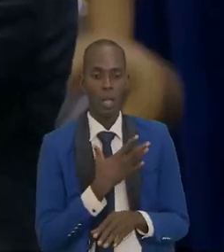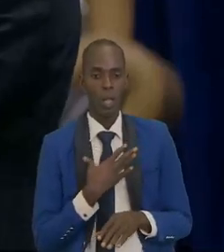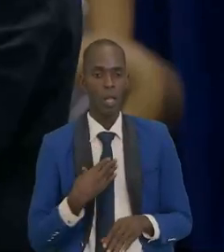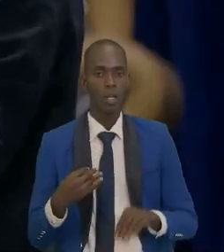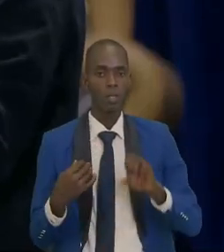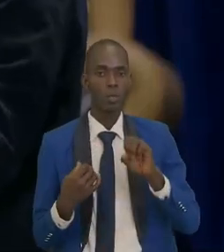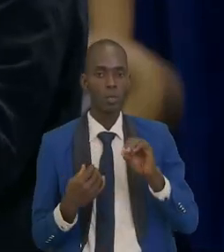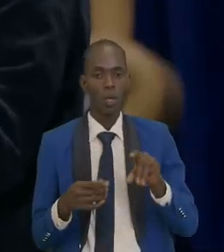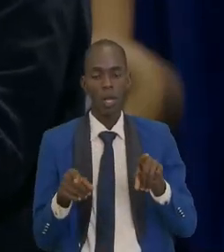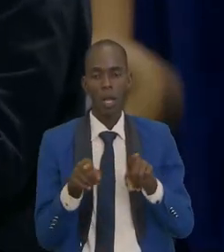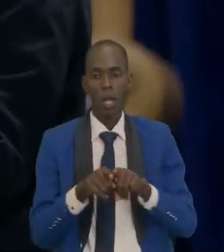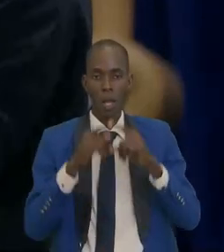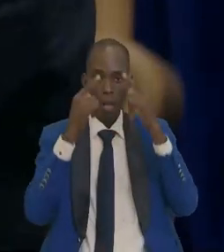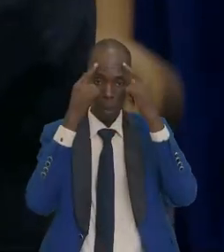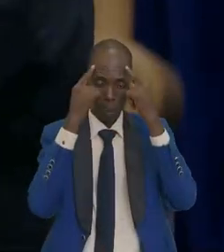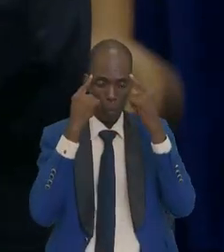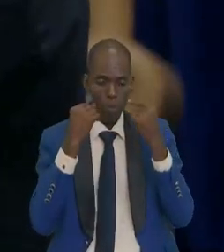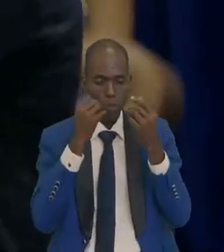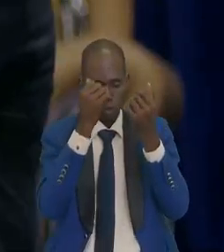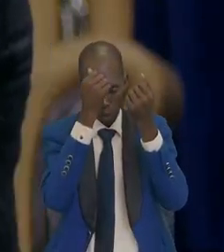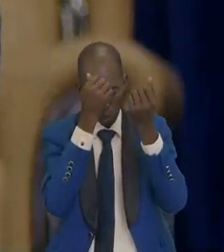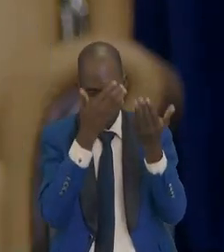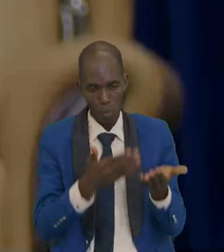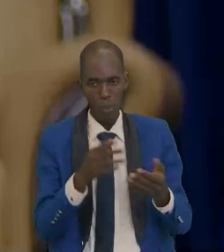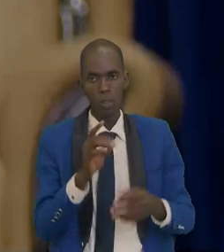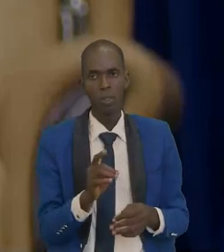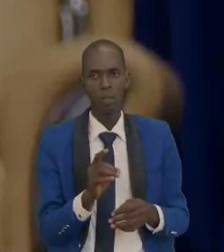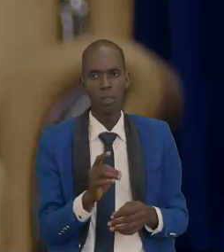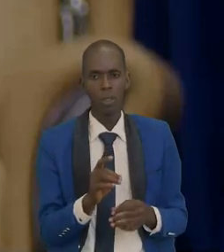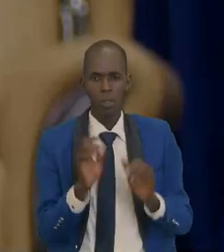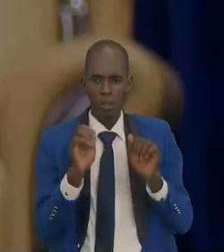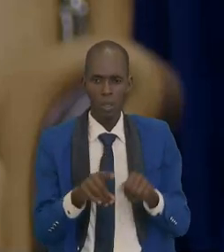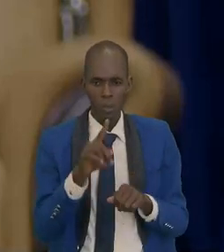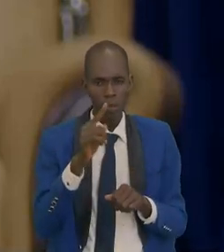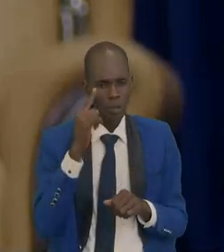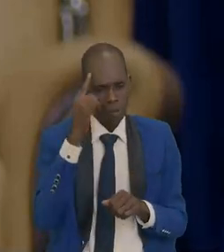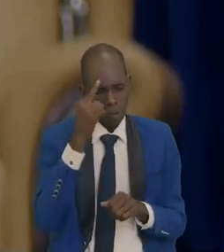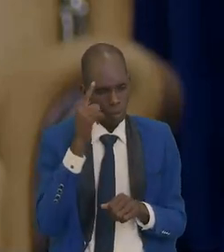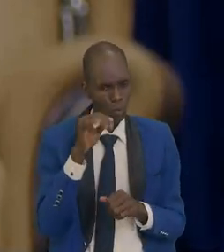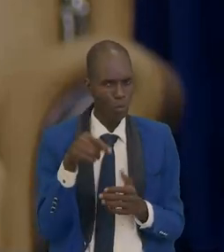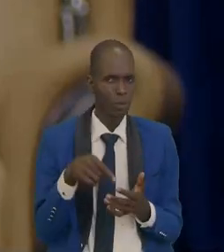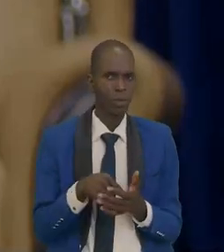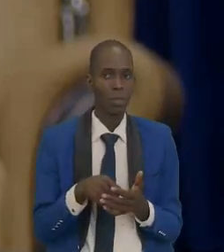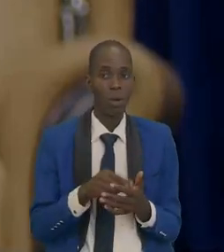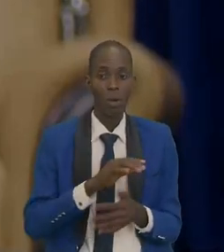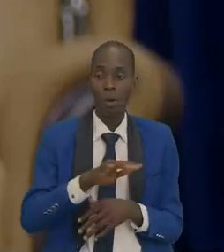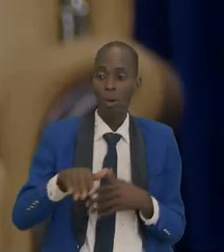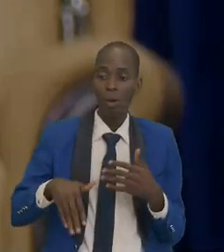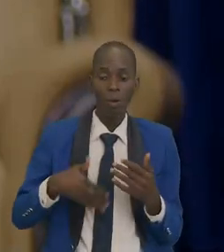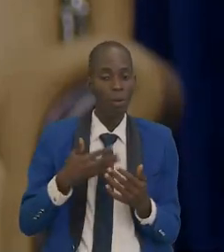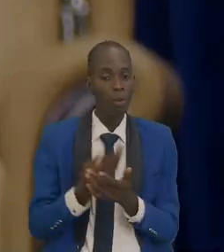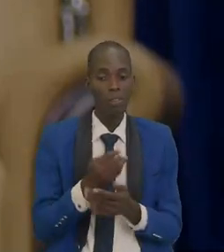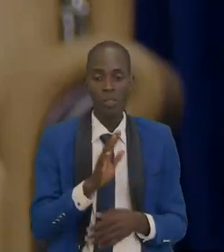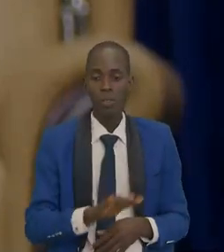Ainsi donc, quand Moïse a obéi, est-ce que vous pouvez penser à cela? Tous les enfants